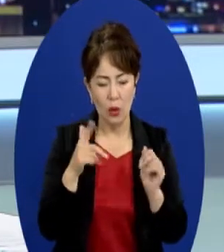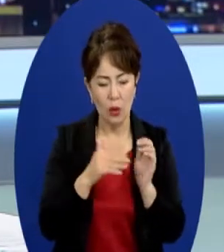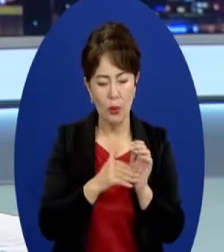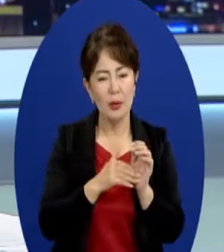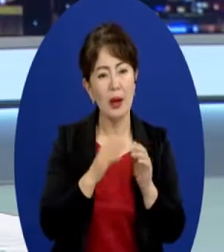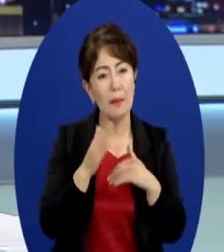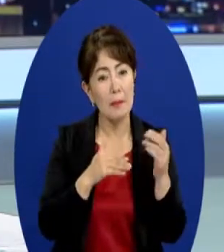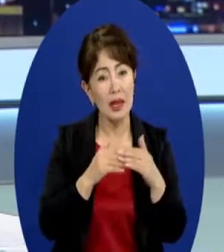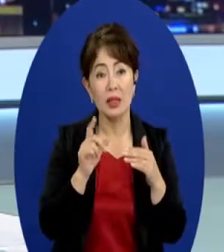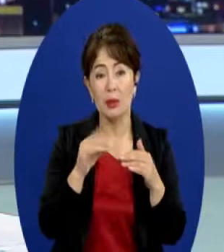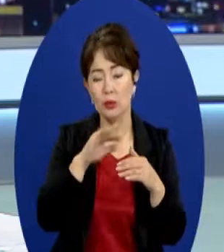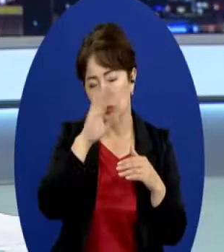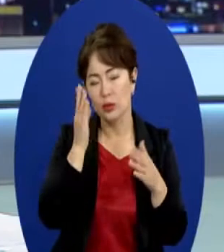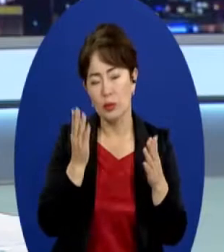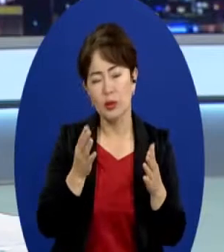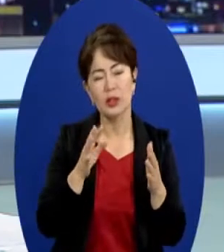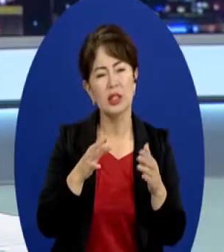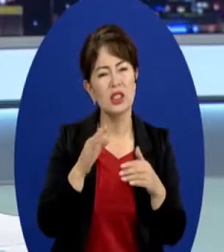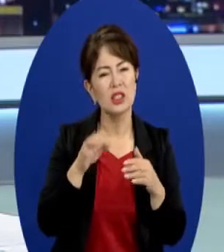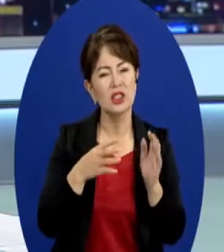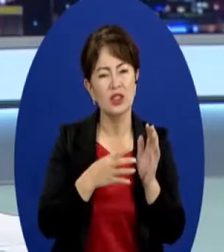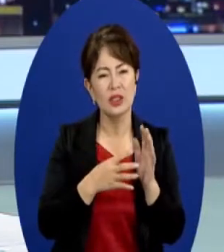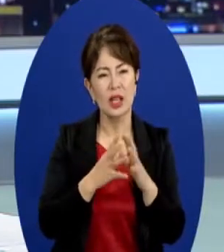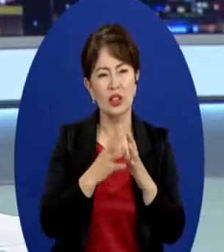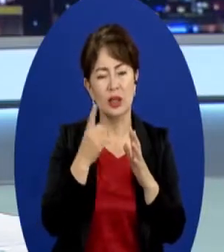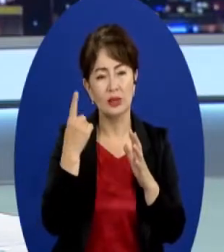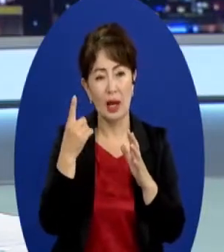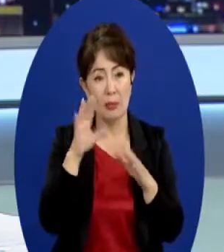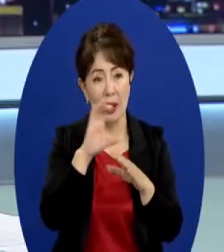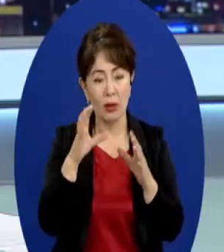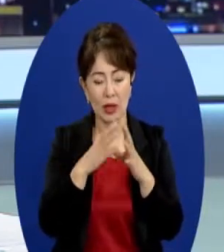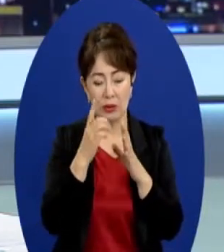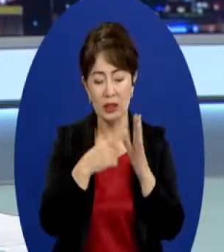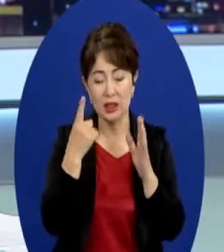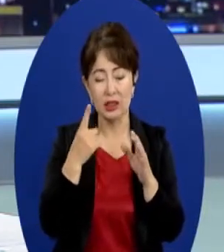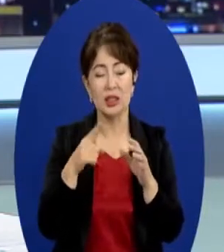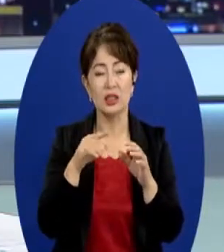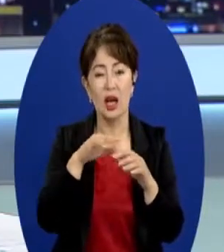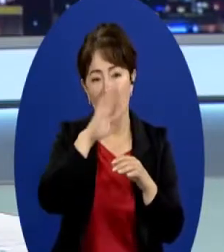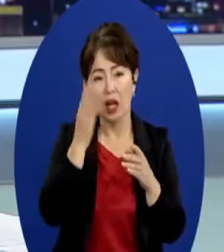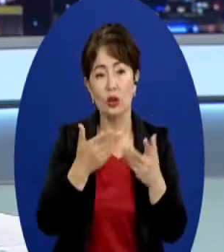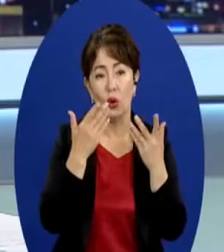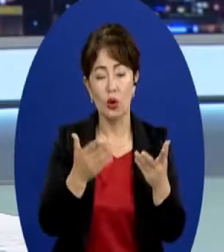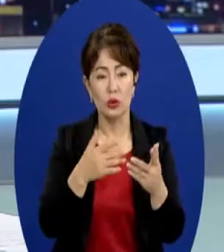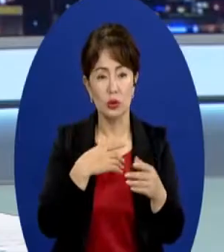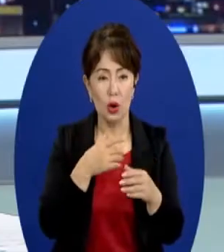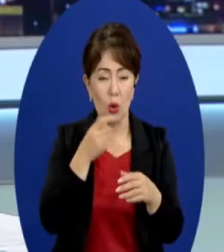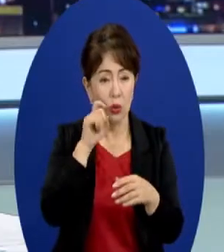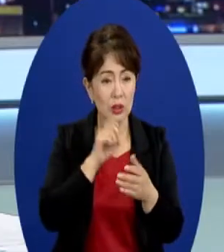ахуйн нэгжийн дулааныг ирэх сарын 1-ээс эхлэн олгоно. Гэхдээ хүсэлт тавьж гэрээгээ байгуулсан бол урдчлан өгөх боломжтой юм